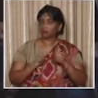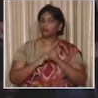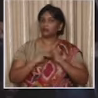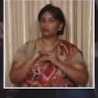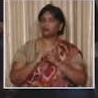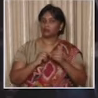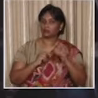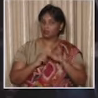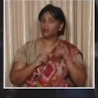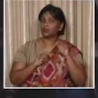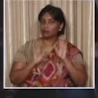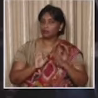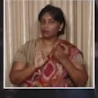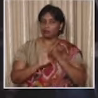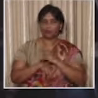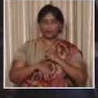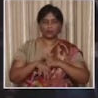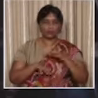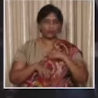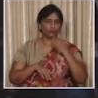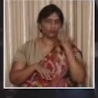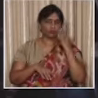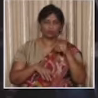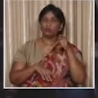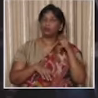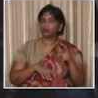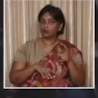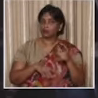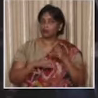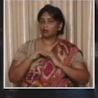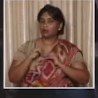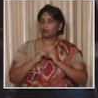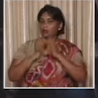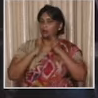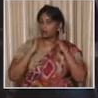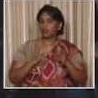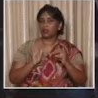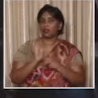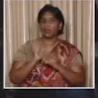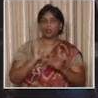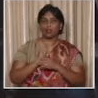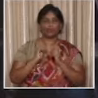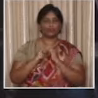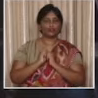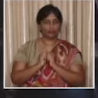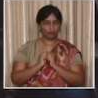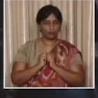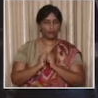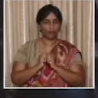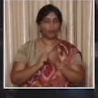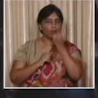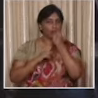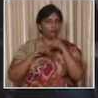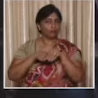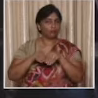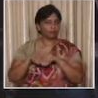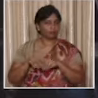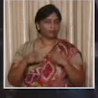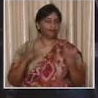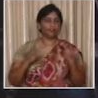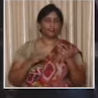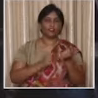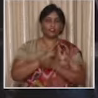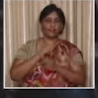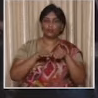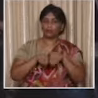කාර්යභාරය ඉටු කරනවා. හැබැයි පහුගිය කාලය තුල අපි දැක්කා ඒ ඇයට සිද්ධ වුණේ බොහෝ තැන්වල කම්කරු රැකියාවල් කරන බඩිරු ගුවවන් නැත්තම් කුඹුරුවල